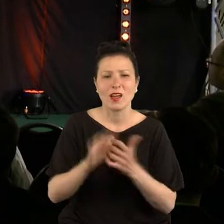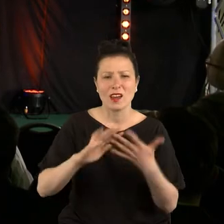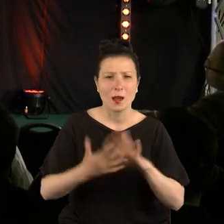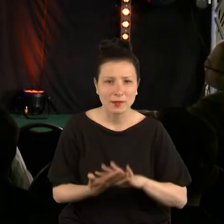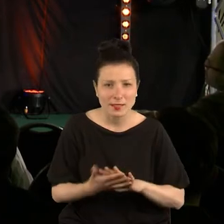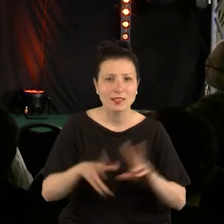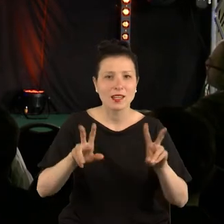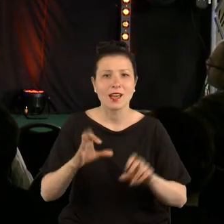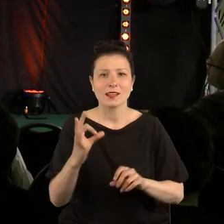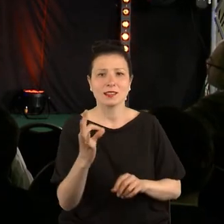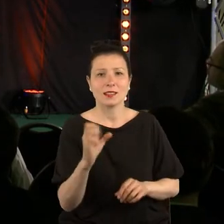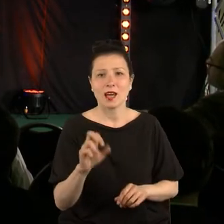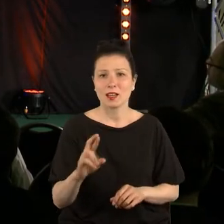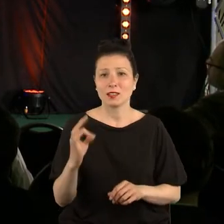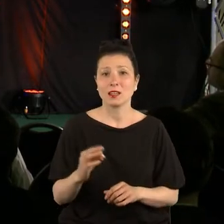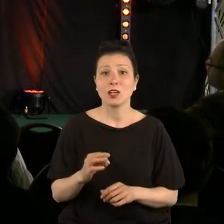Może, czy mogę siąść między wami?